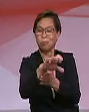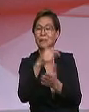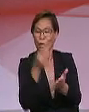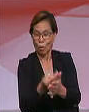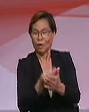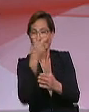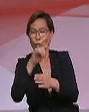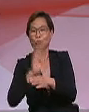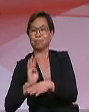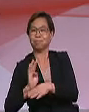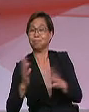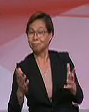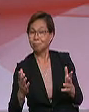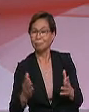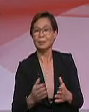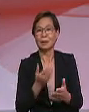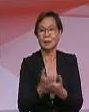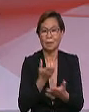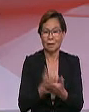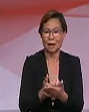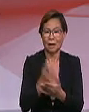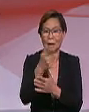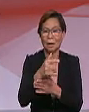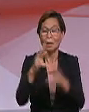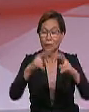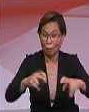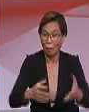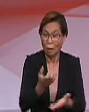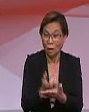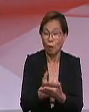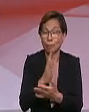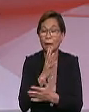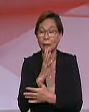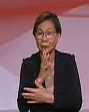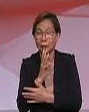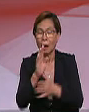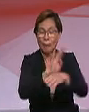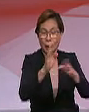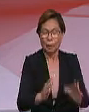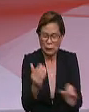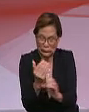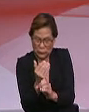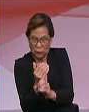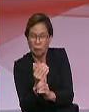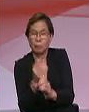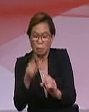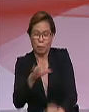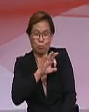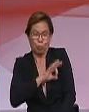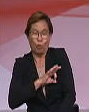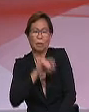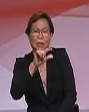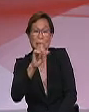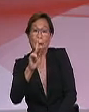modal perniagaan. Analisis ekonomi Profesor Dr. Barjoyai Bardai berkata, peniaga mikro wajar memanfaatkan